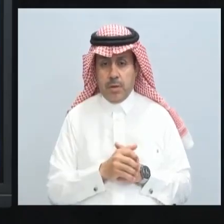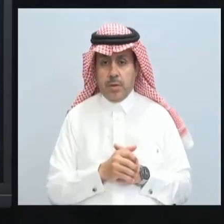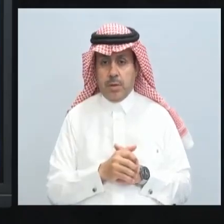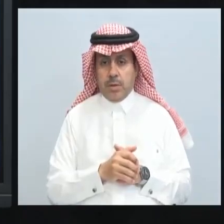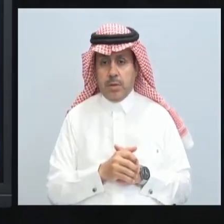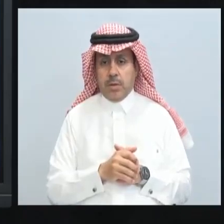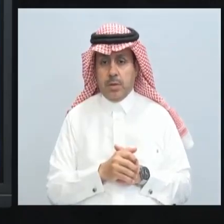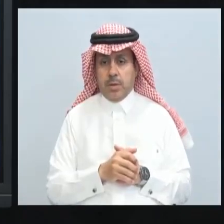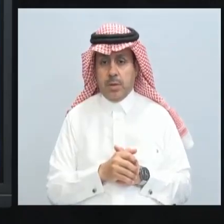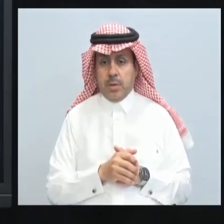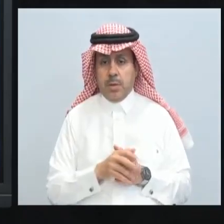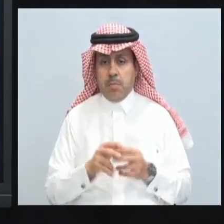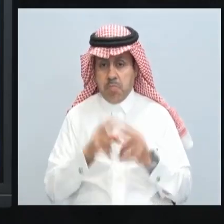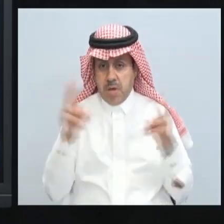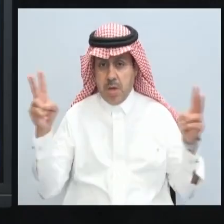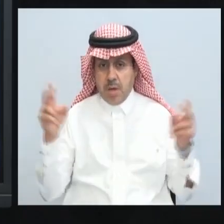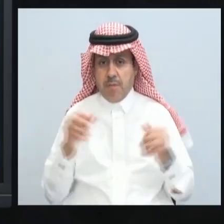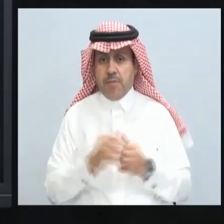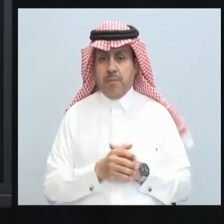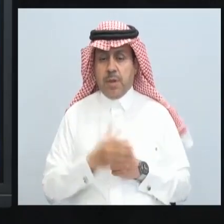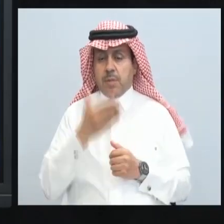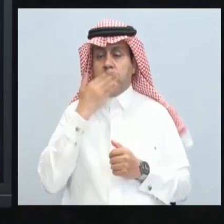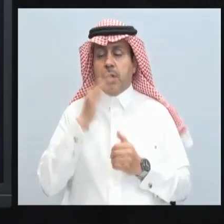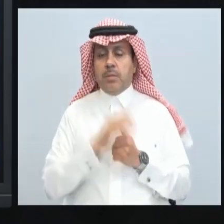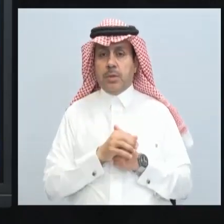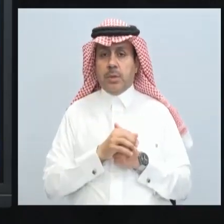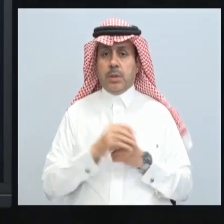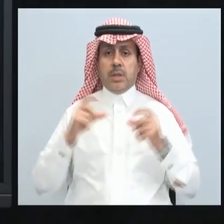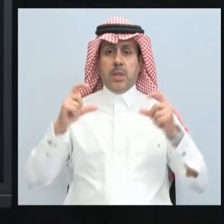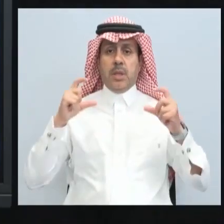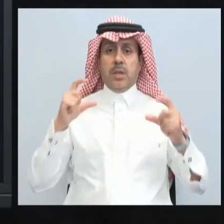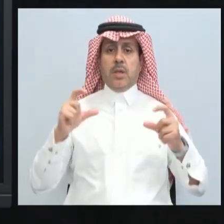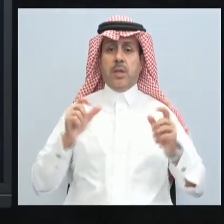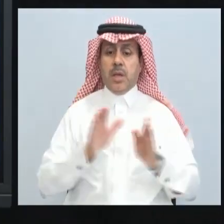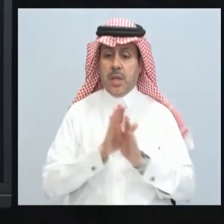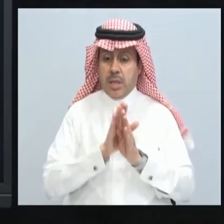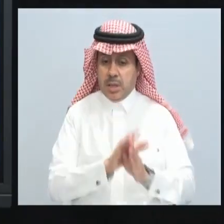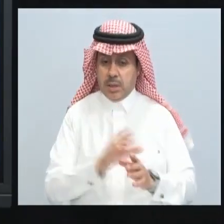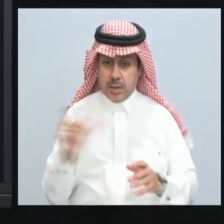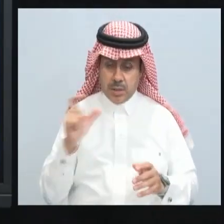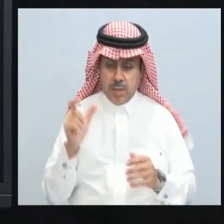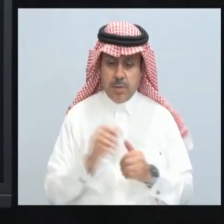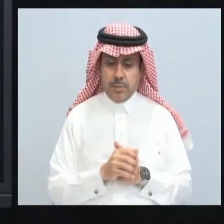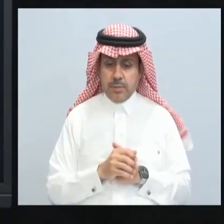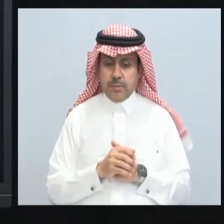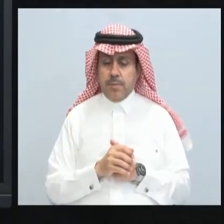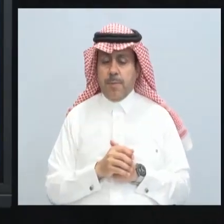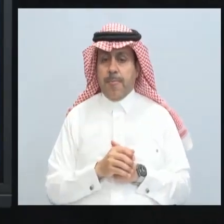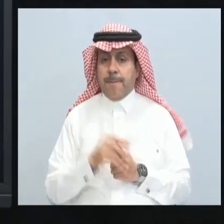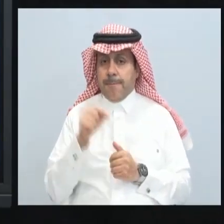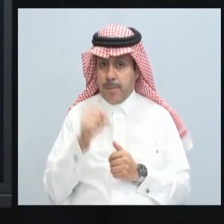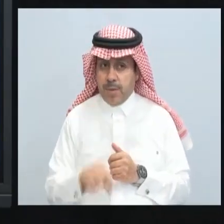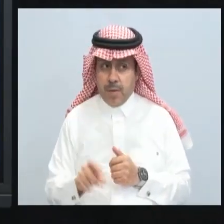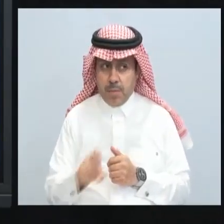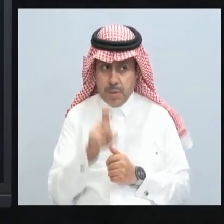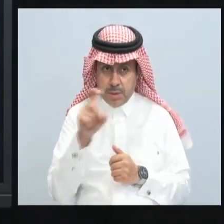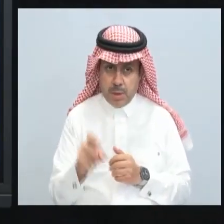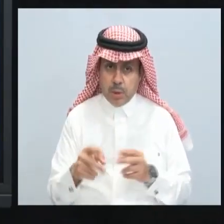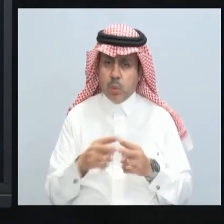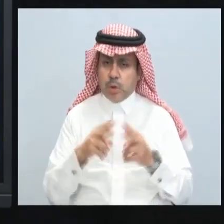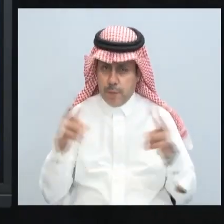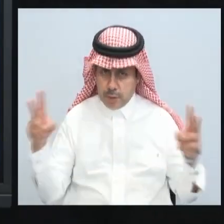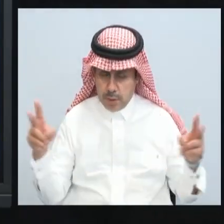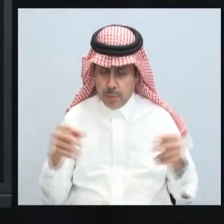المسائل ذكرناها بحمد الله تعالى مما يدل على عنايه الاسلام واهتمامه بهذه المسائل